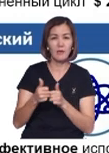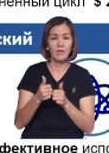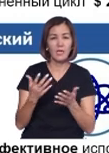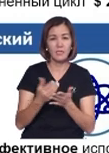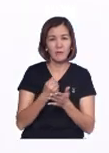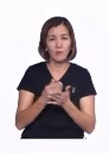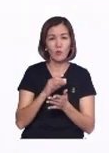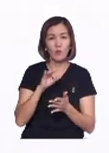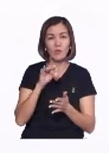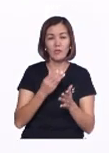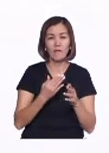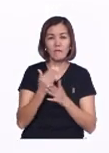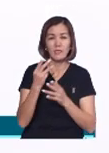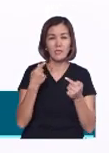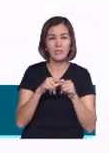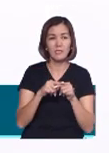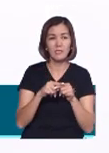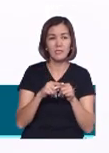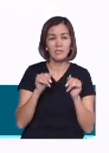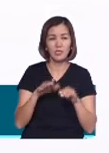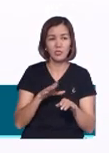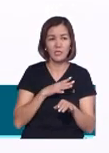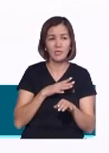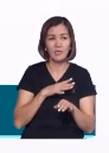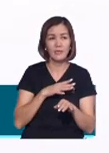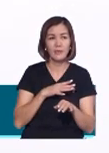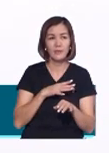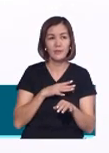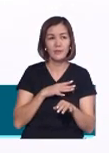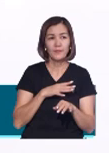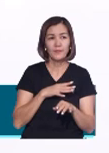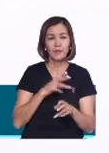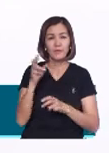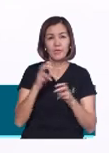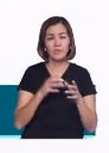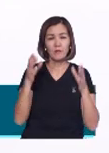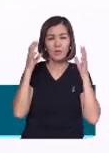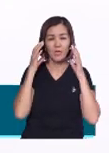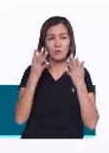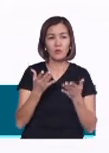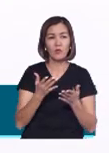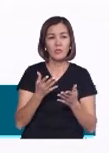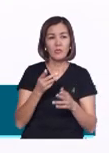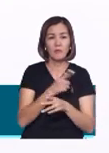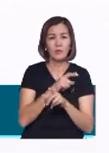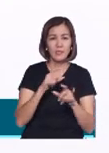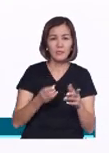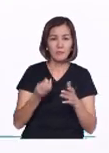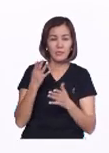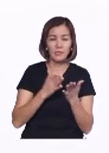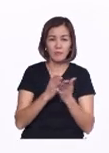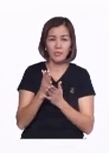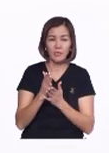но и в высокотехнологичных решениях в атомной отрасли. К ним можно отнести производство радиоизотопов для медицинского и нефтегазового